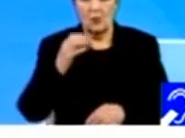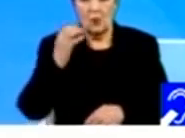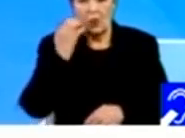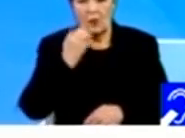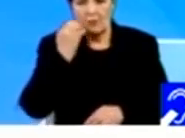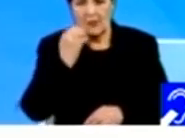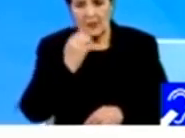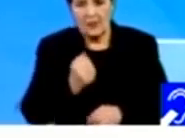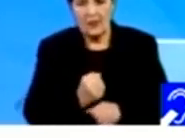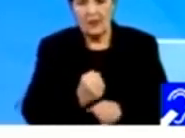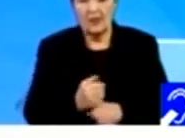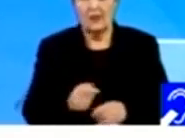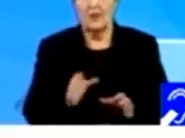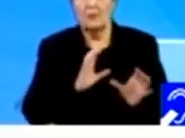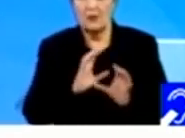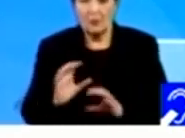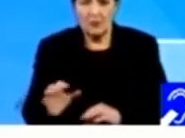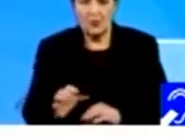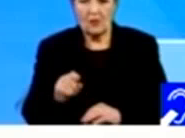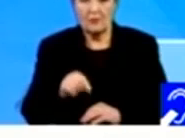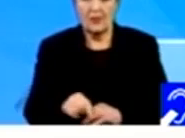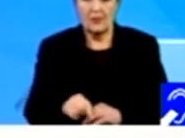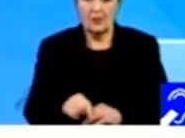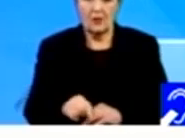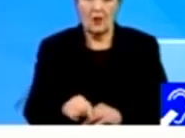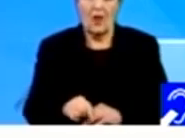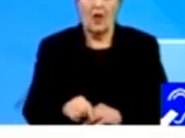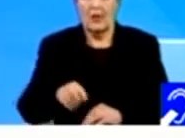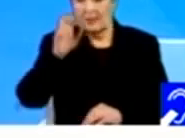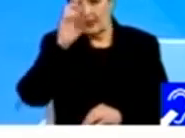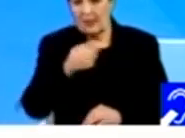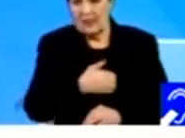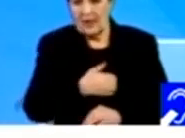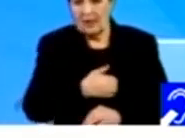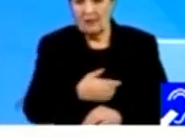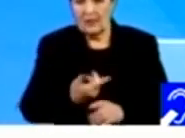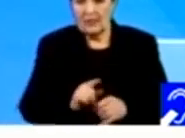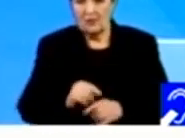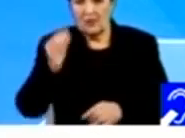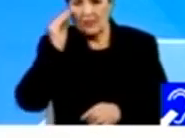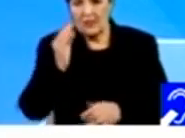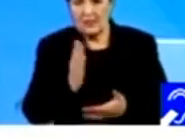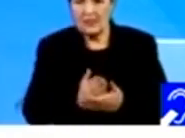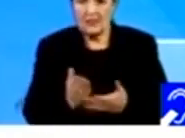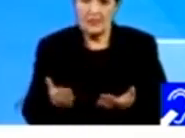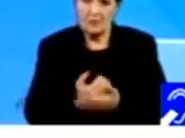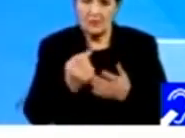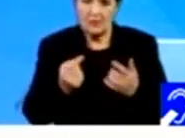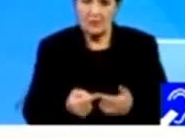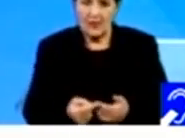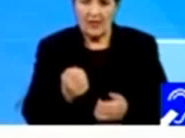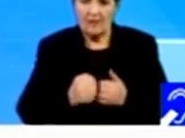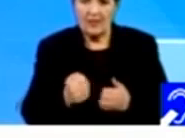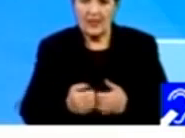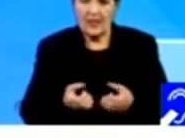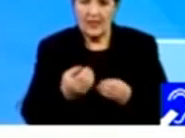pentru protezare oculară, și pentru protezare dentară. Și eu învăț foarte mult de la ea. Dacă vreți cumva, în acest sens, să găsim o interpretare, în fiecare